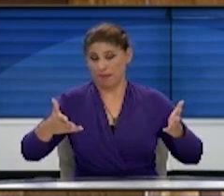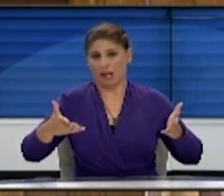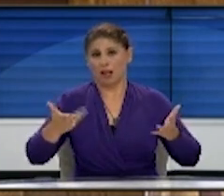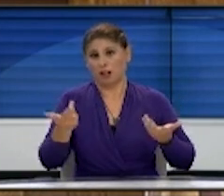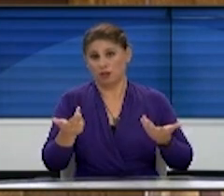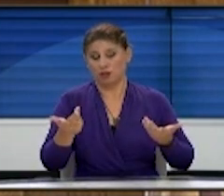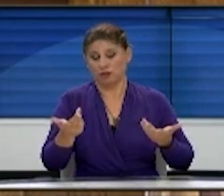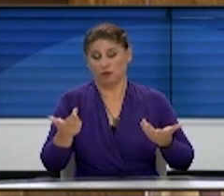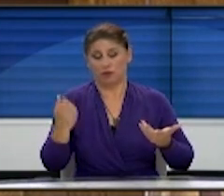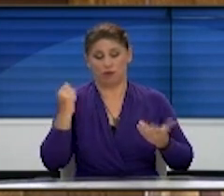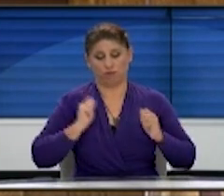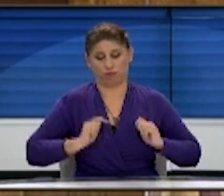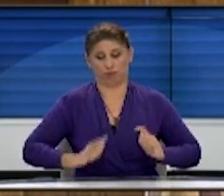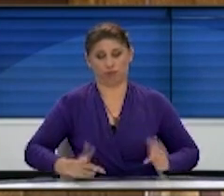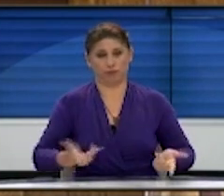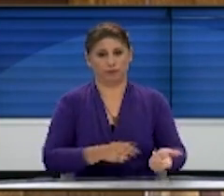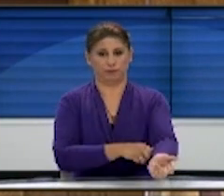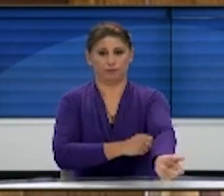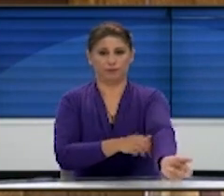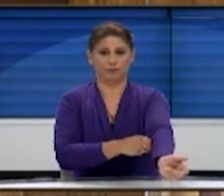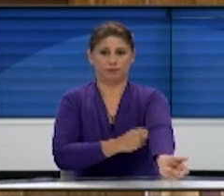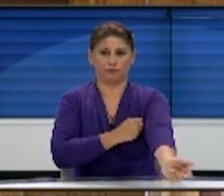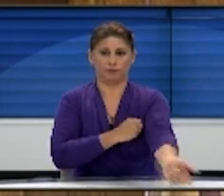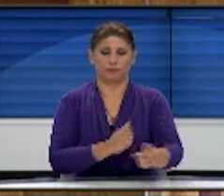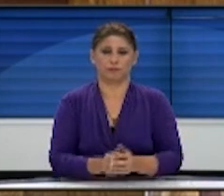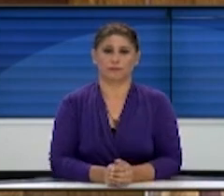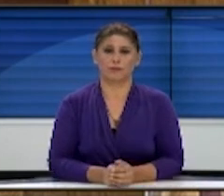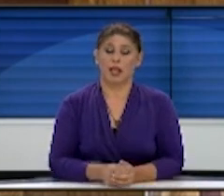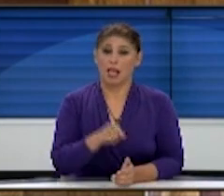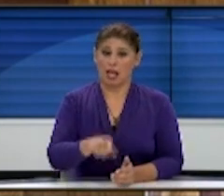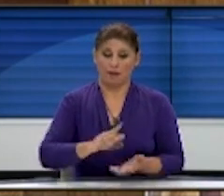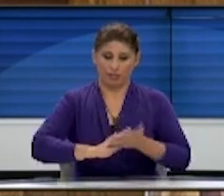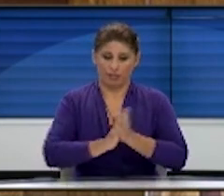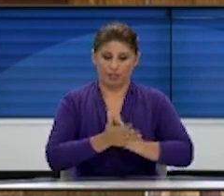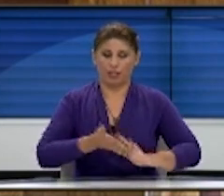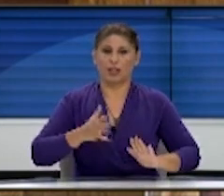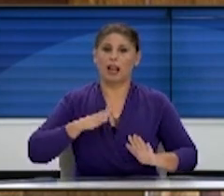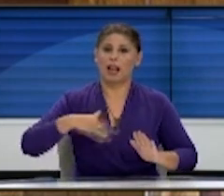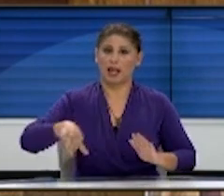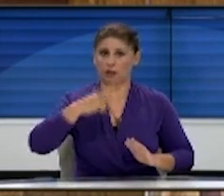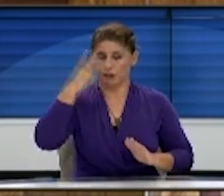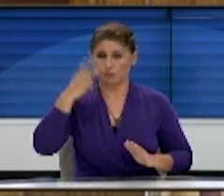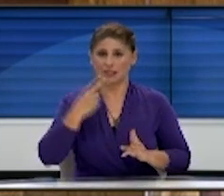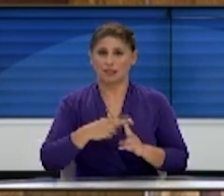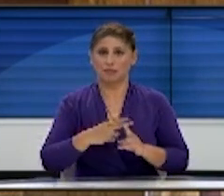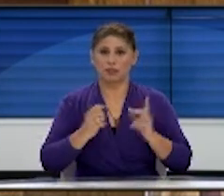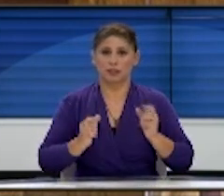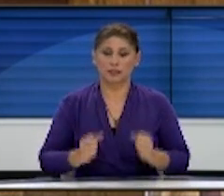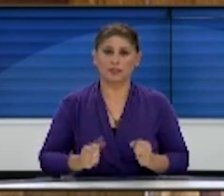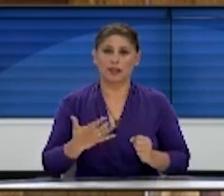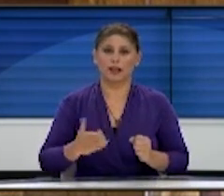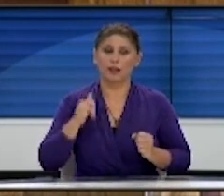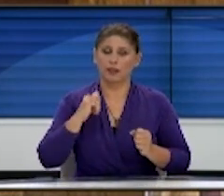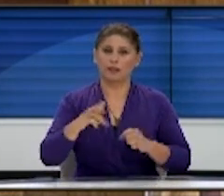τα ελέγξει? Στο πλαίσιο αυτό της καταπάτησης των λαϊκών δικαιωμάτων, σημαντική θέση κατέχει